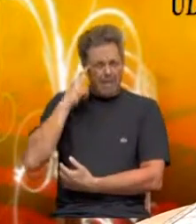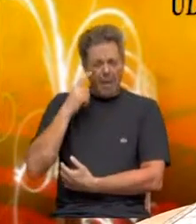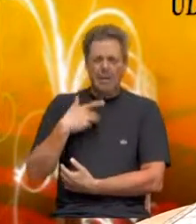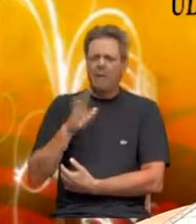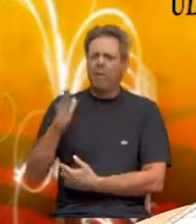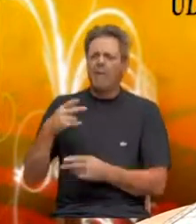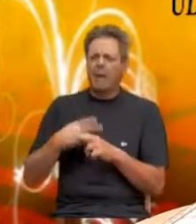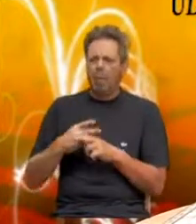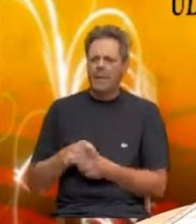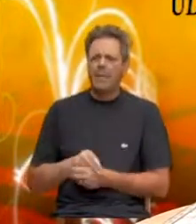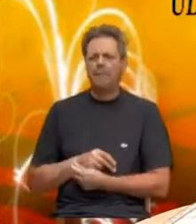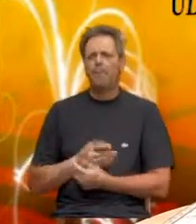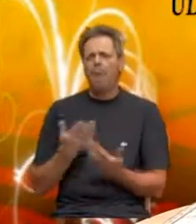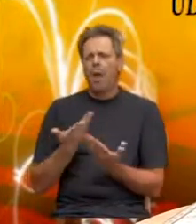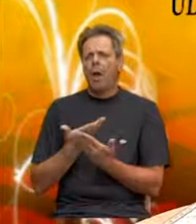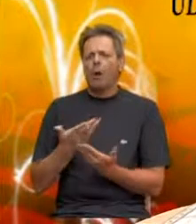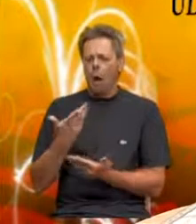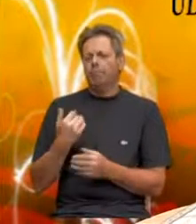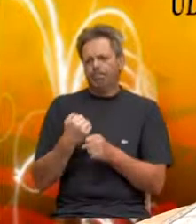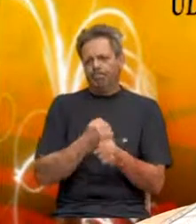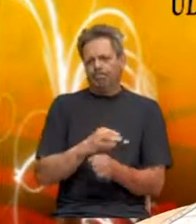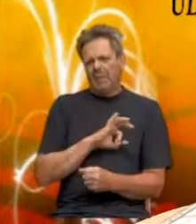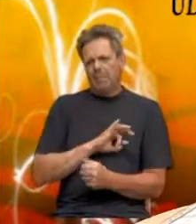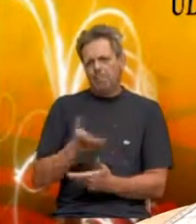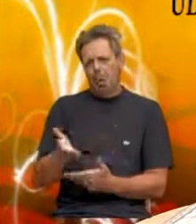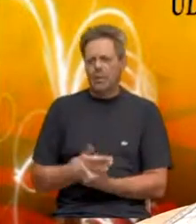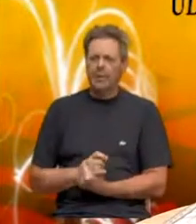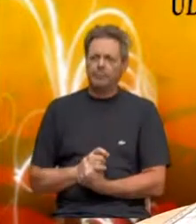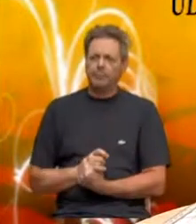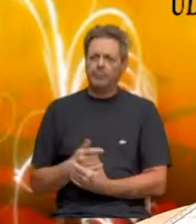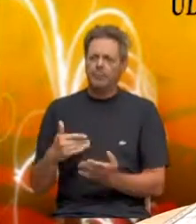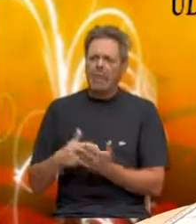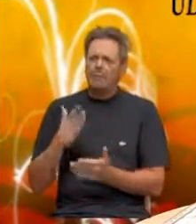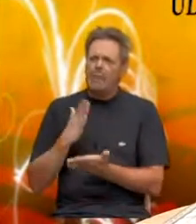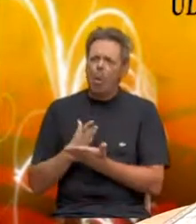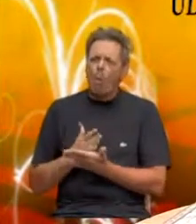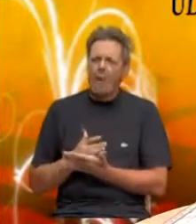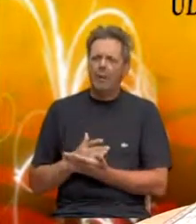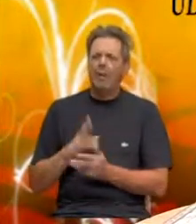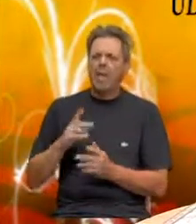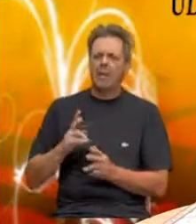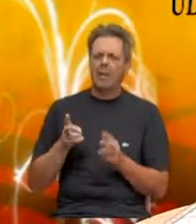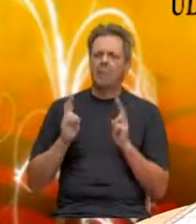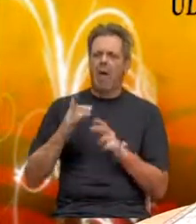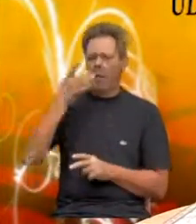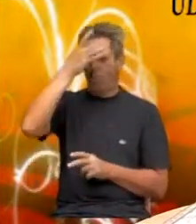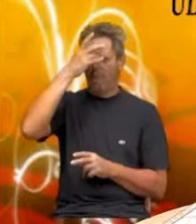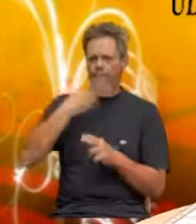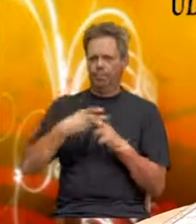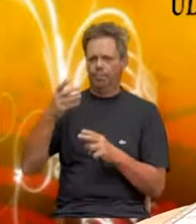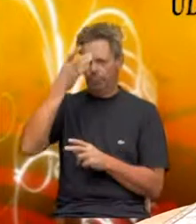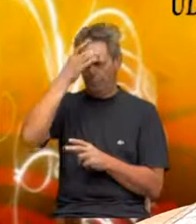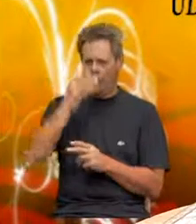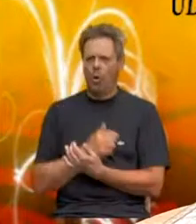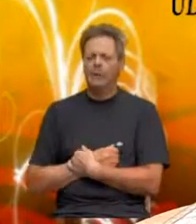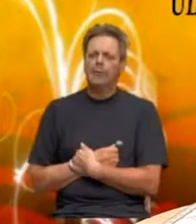svake bolesti ovakve, koja je i smrtonosna i koja može katastrofalno završiti, trebalo uvijek zadržati hladnu glavu, bi rekli Francuzi,